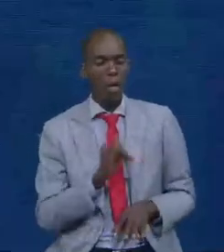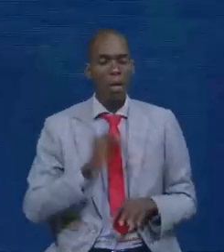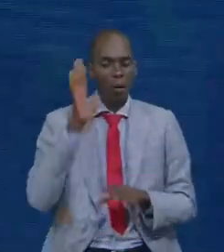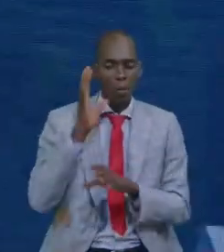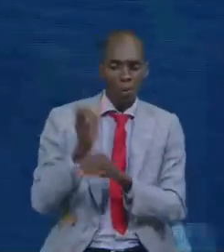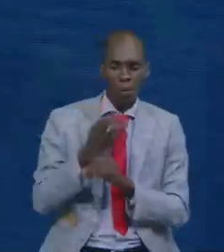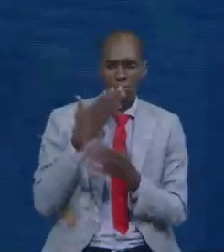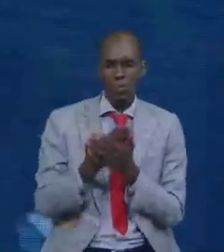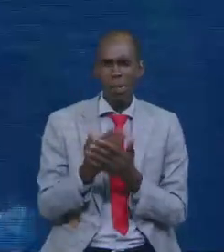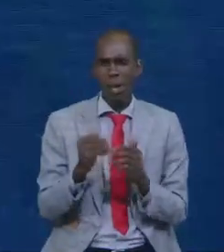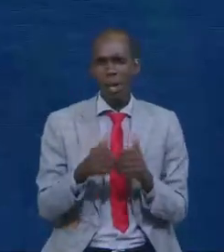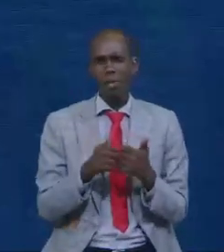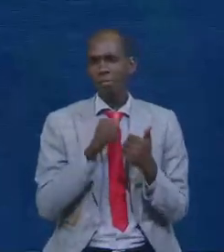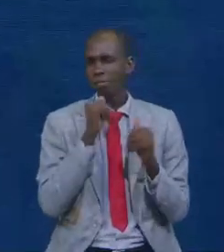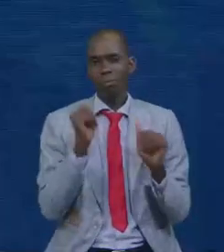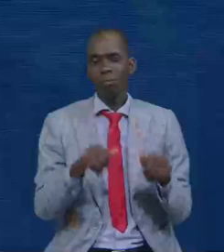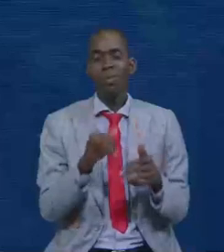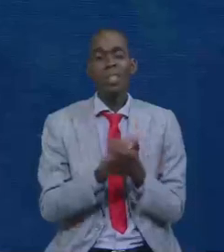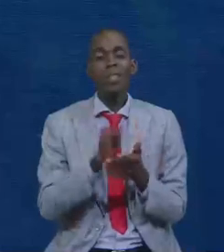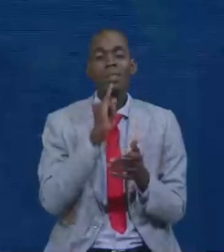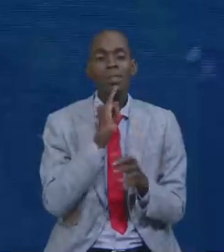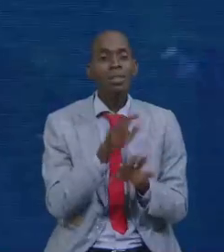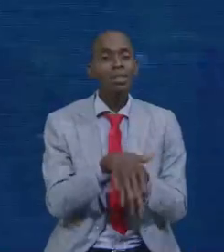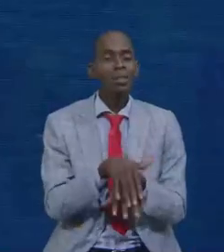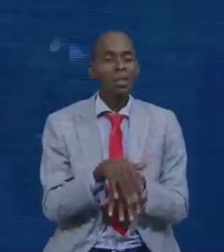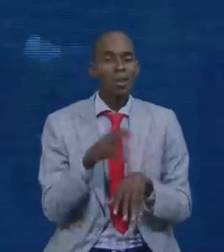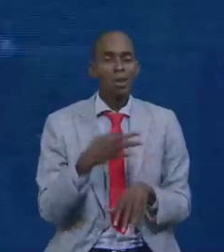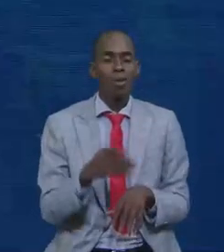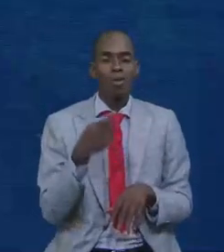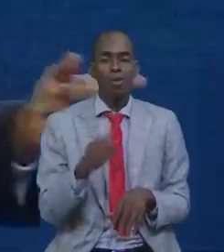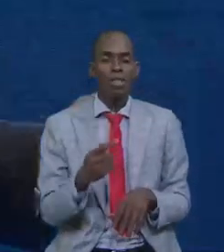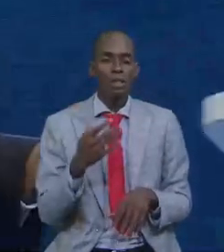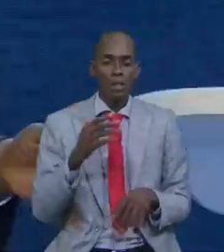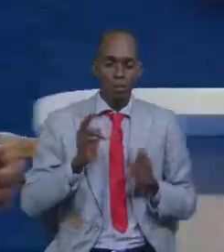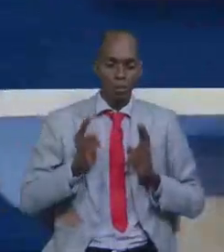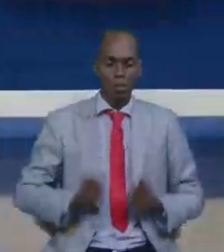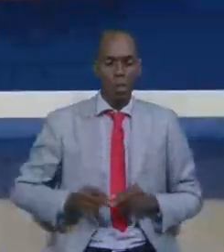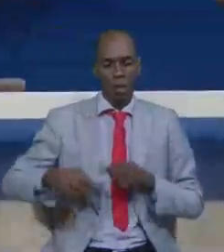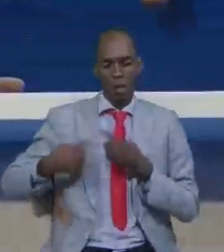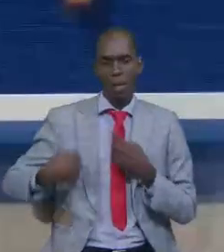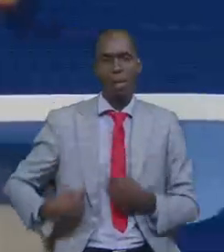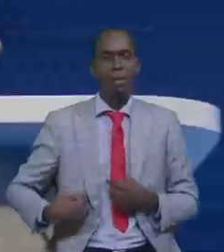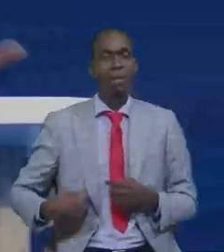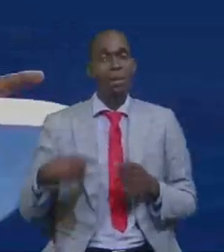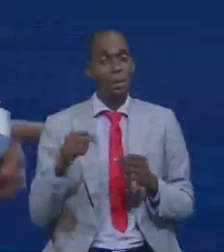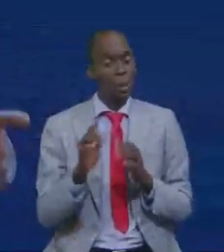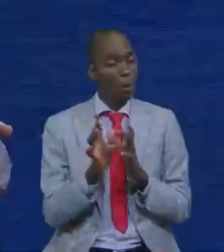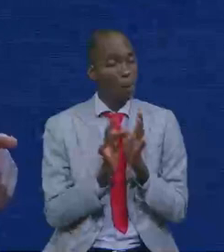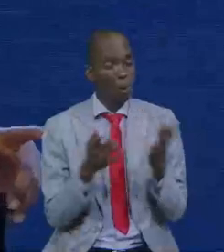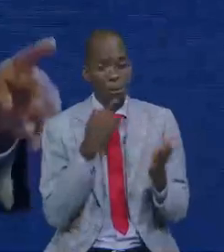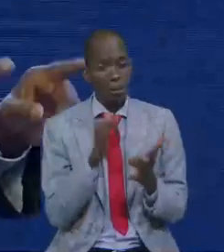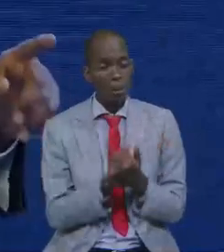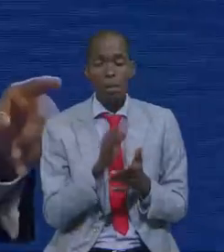ça? Ça, c'est la tromperie du cœur humain. Mais la Bible dit, ne vous y trompez pas.